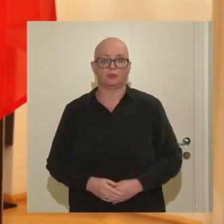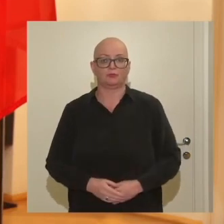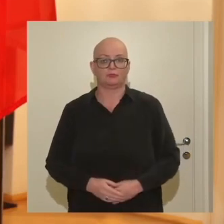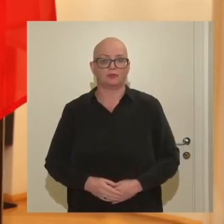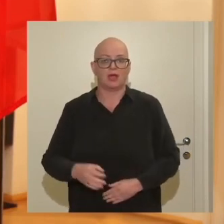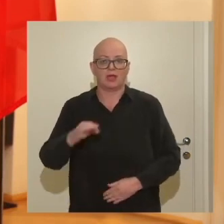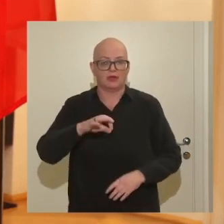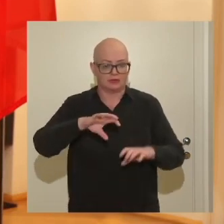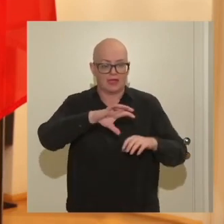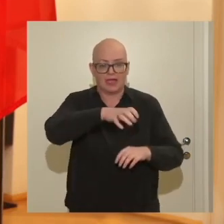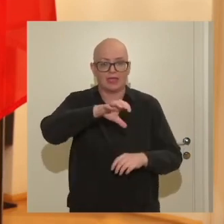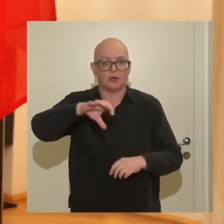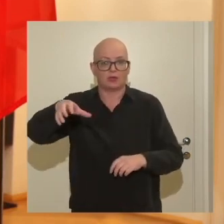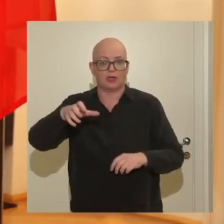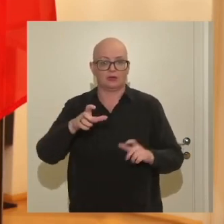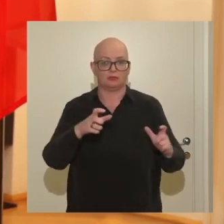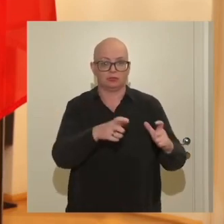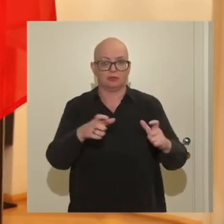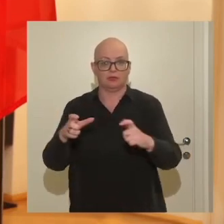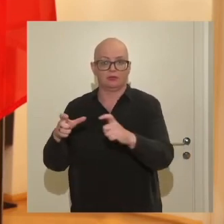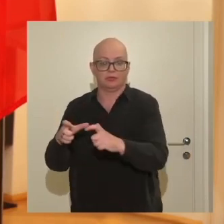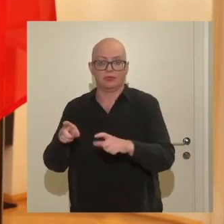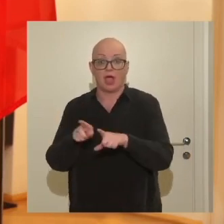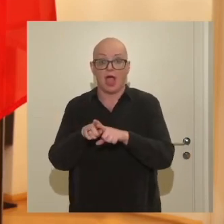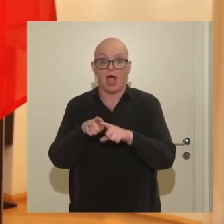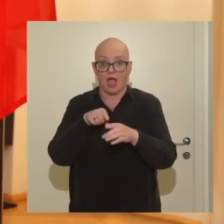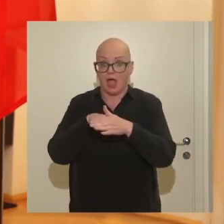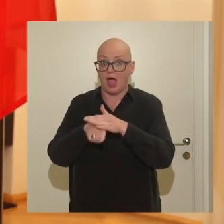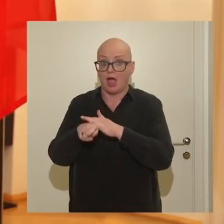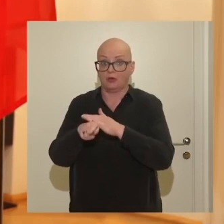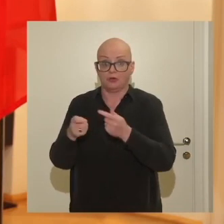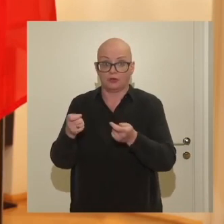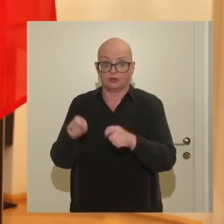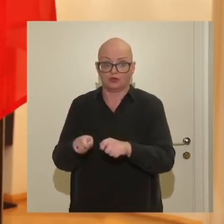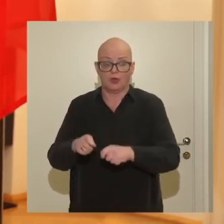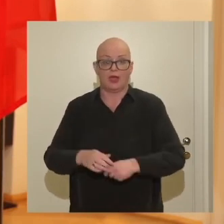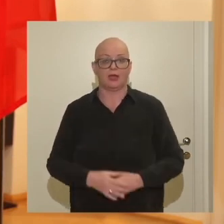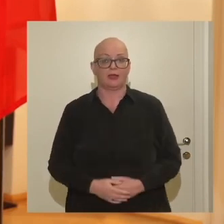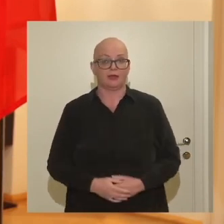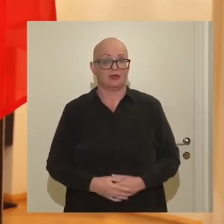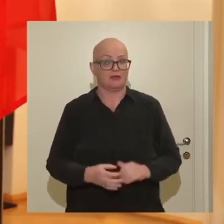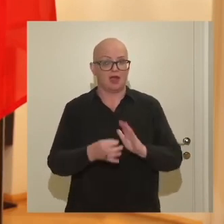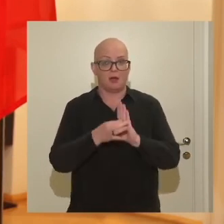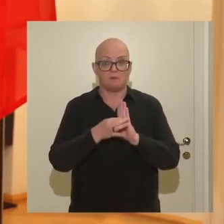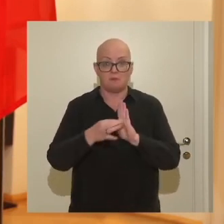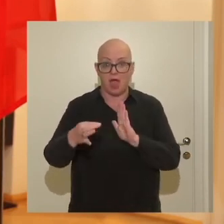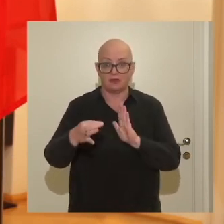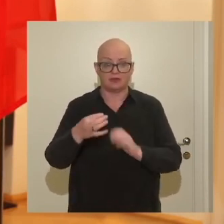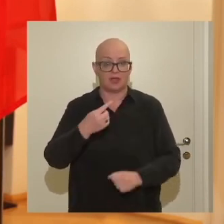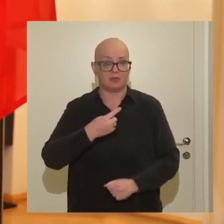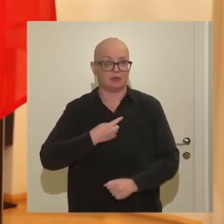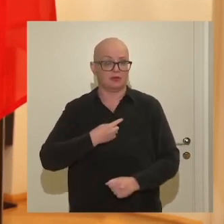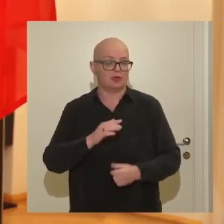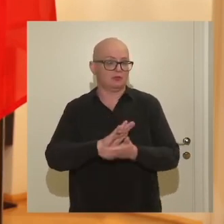Gegenteil. Tirol ist sehr stark betroffen. Weil meine Sorge war, dass dann wieder